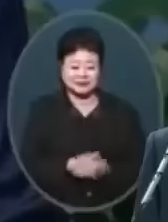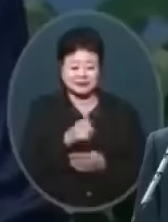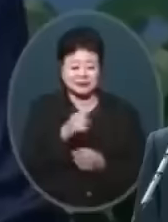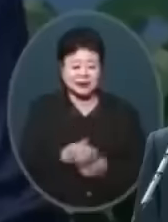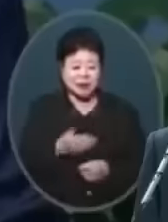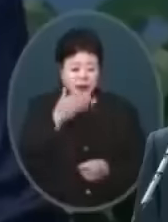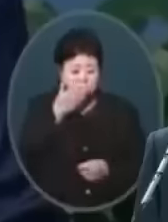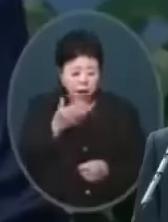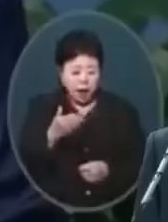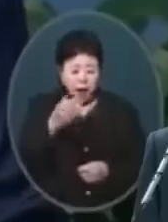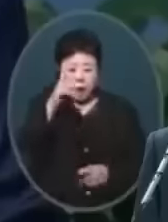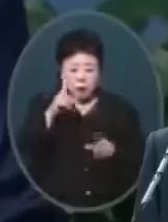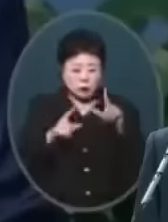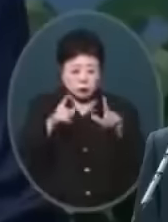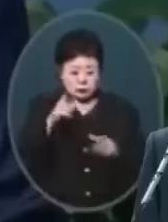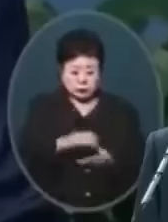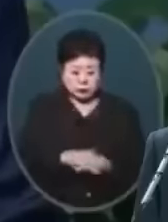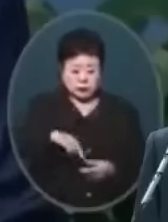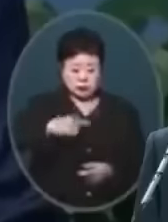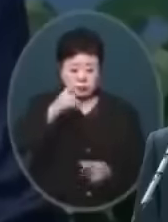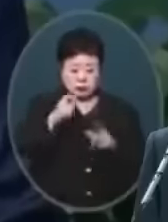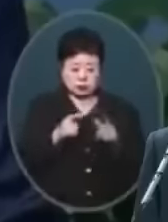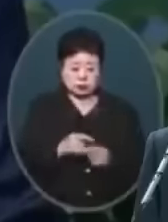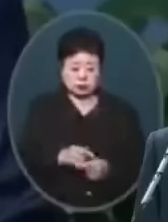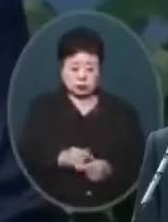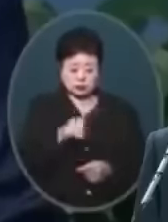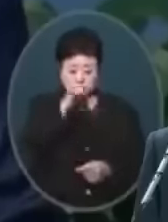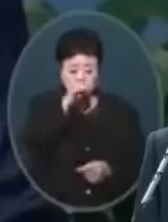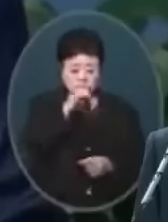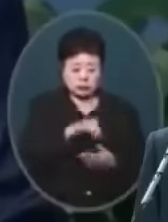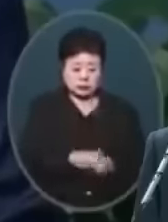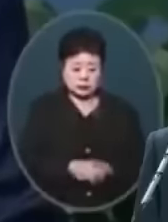할 수 있다 자화상이 되어 있구나.